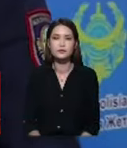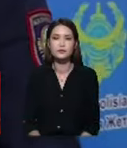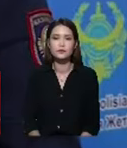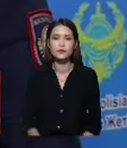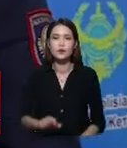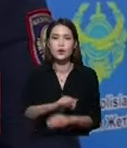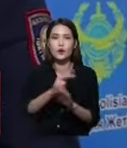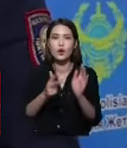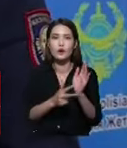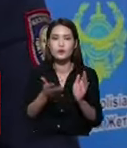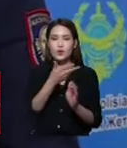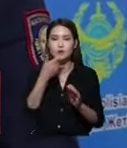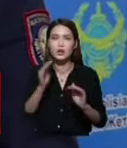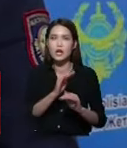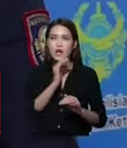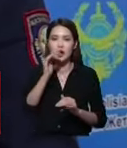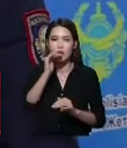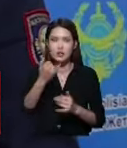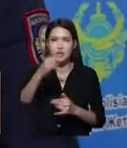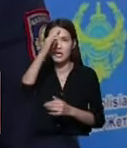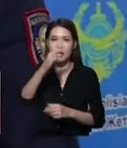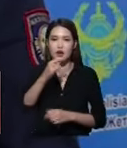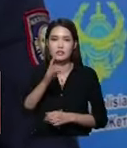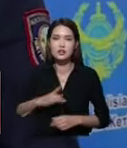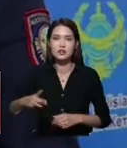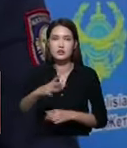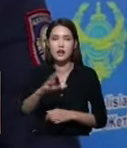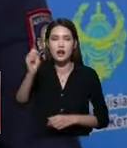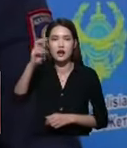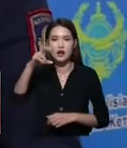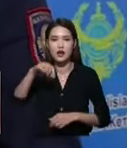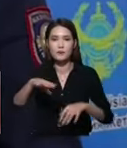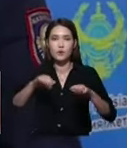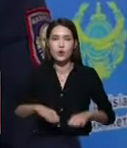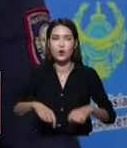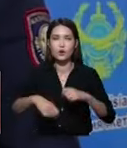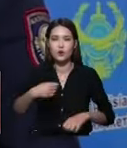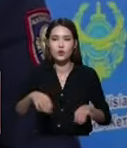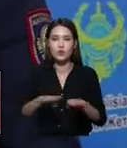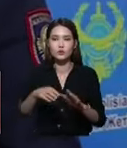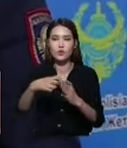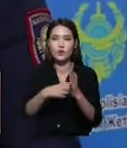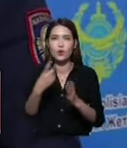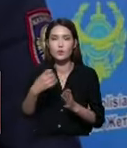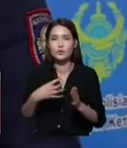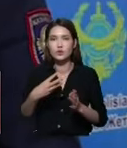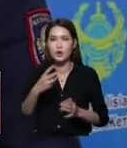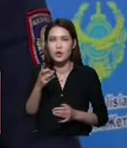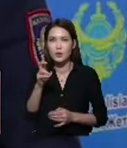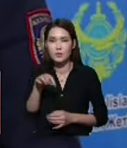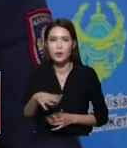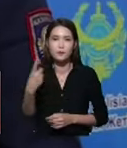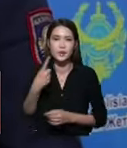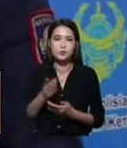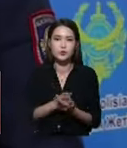Кәмелетке толмаған баланың анасы Қазақстан Республикасы әкімшілік құқық бұзушылық туралы кодексінің 73-1 бабының 1-ші